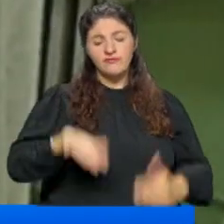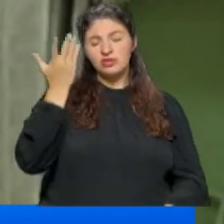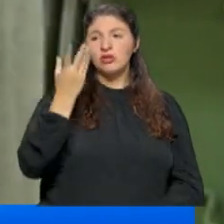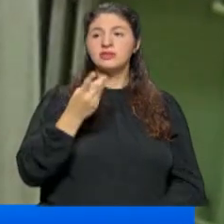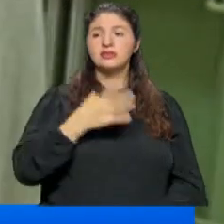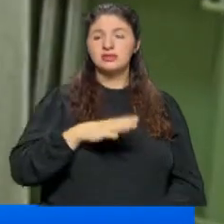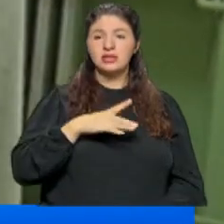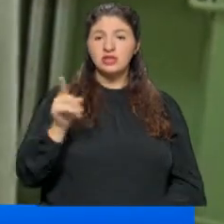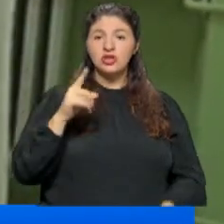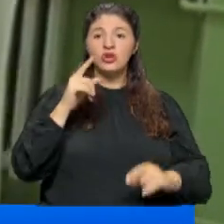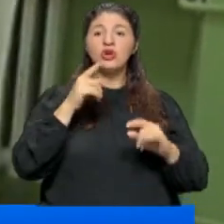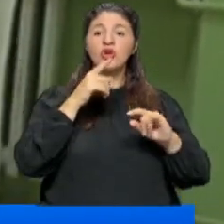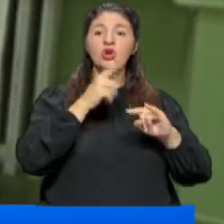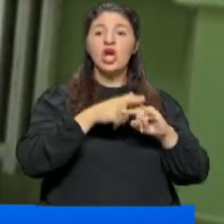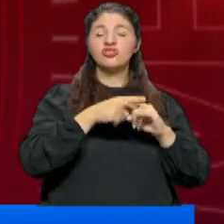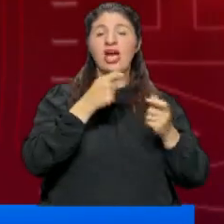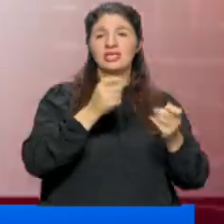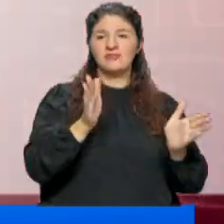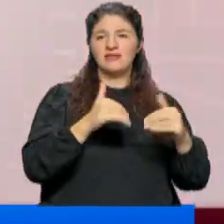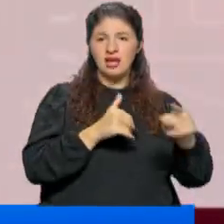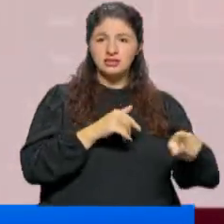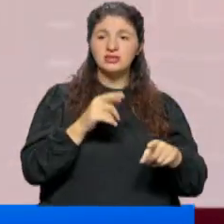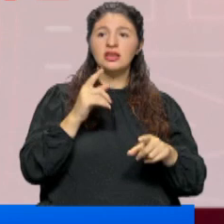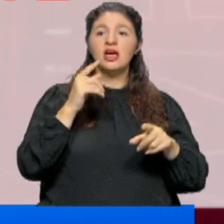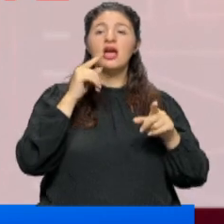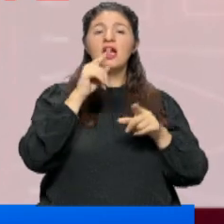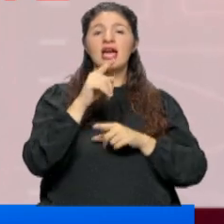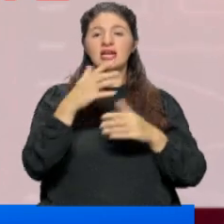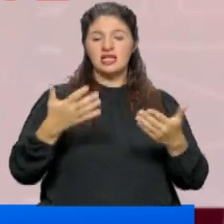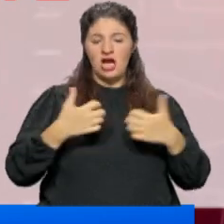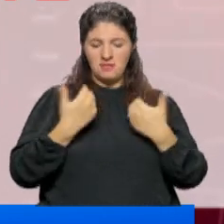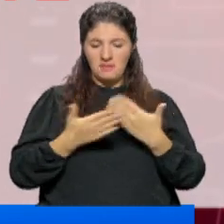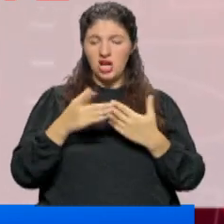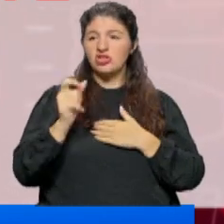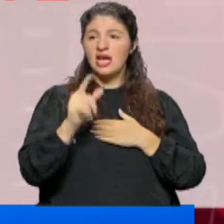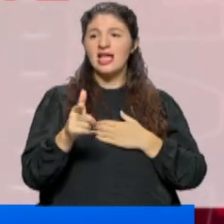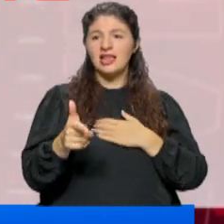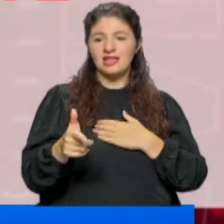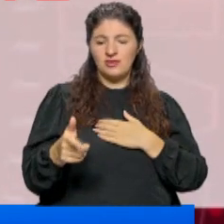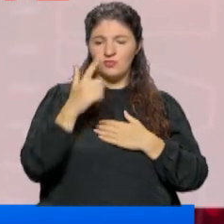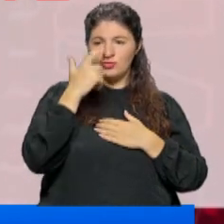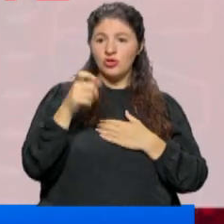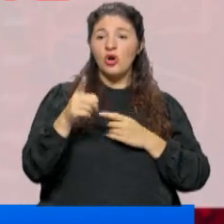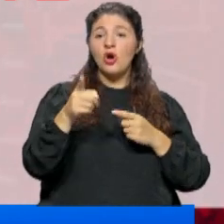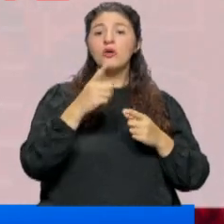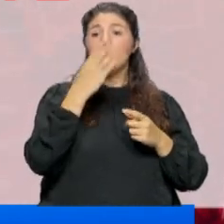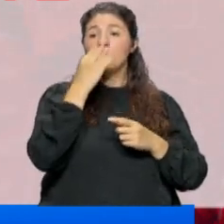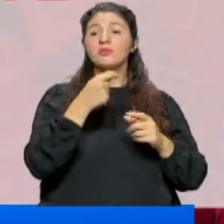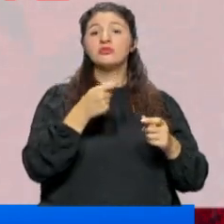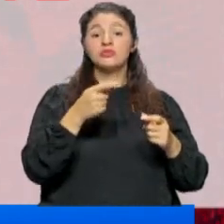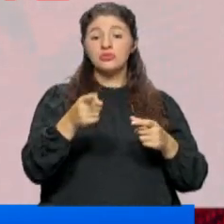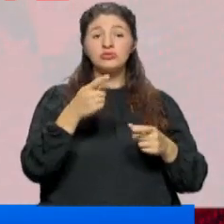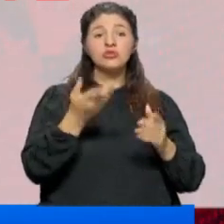arttırılmasını istediler. Hürriyetçi Eğitim Sen'in başvurusuyla Kahramanmaraş İl Milli Eğitim Müdürlüğü bankanın promosyonları yükseltmediği